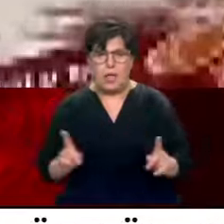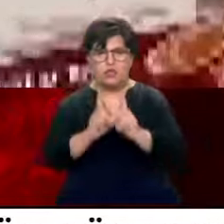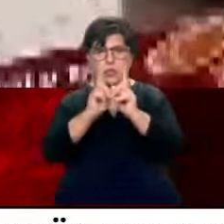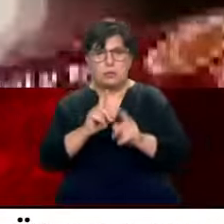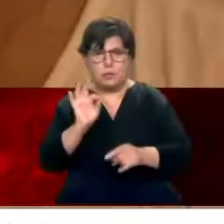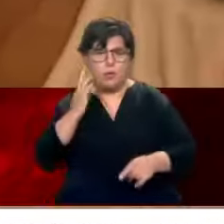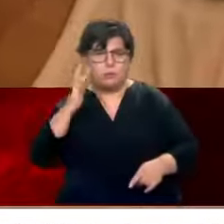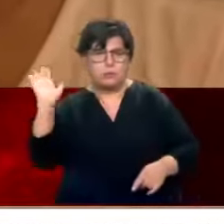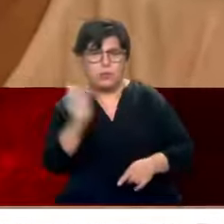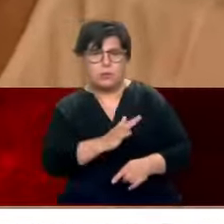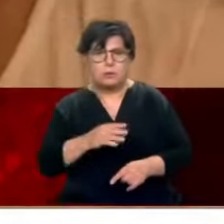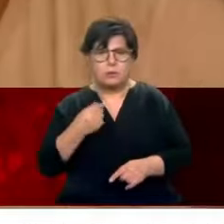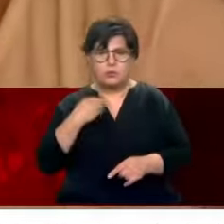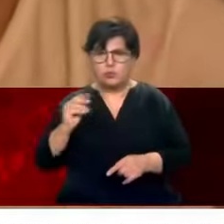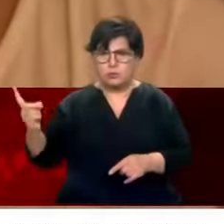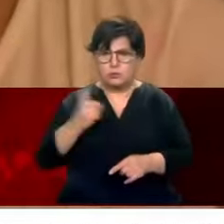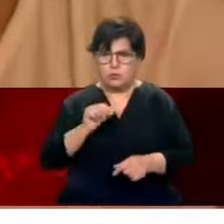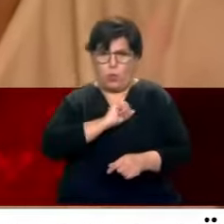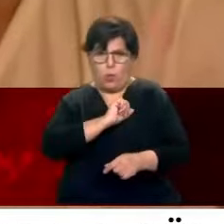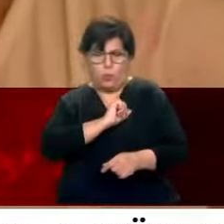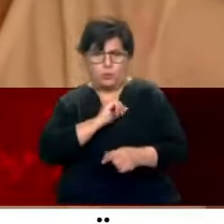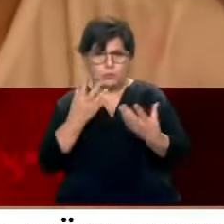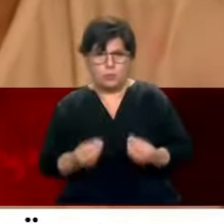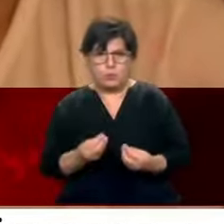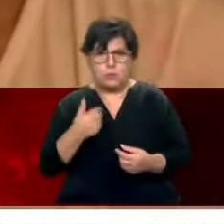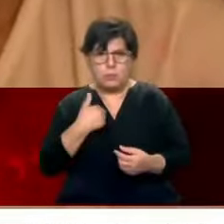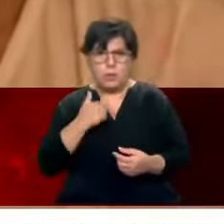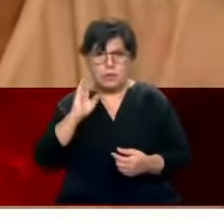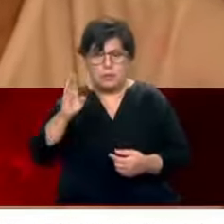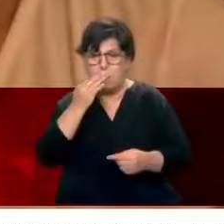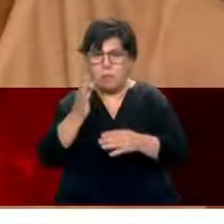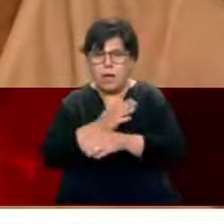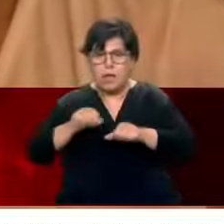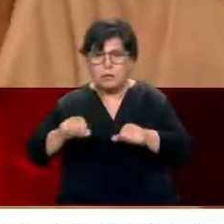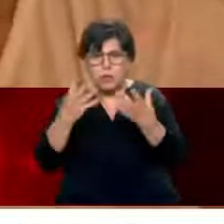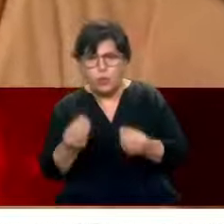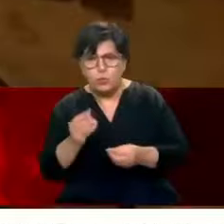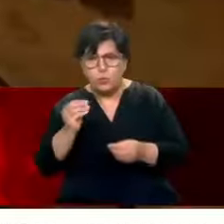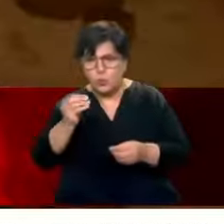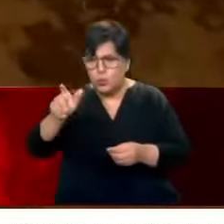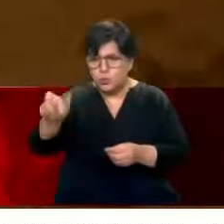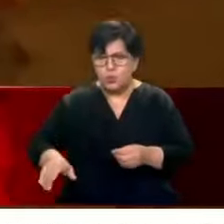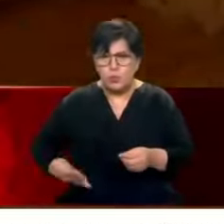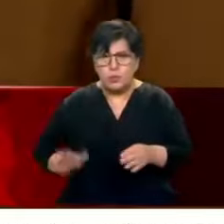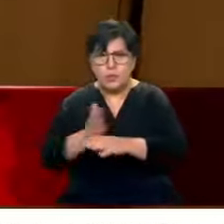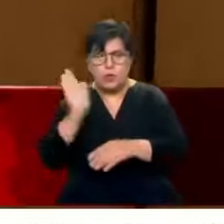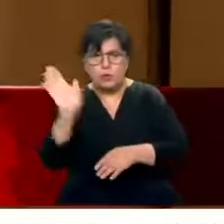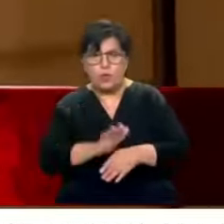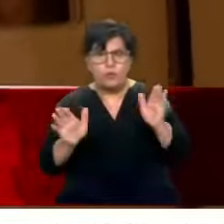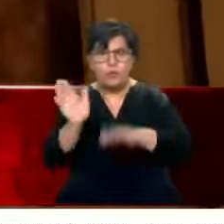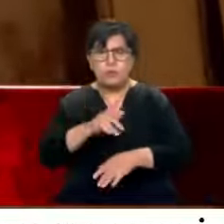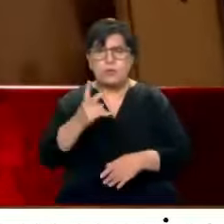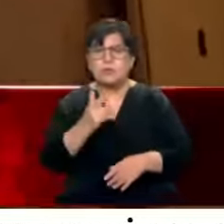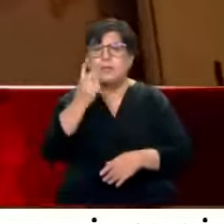Böyle tokatlandı. Benim çocuk geldik korktum ya. Ben gitti o market dedin valla çok dövdü. Olayın adresi Fatih'ti.